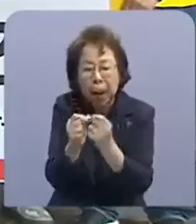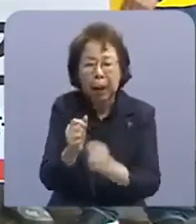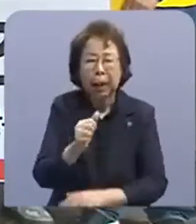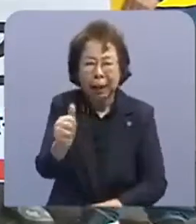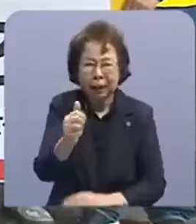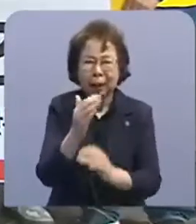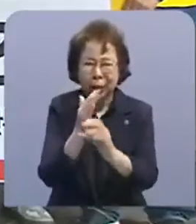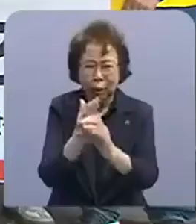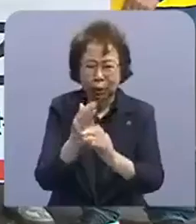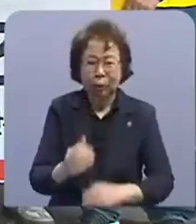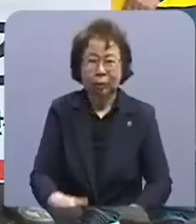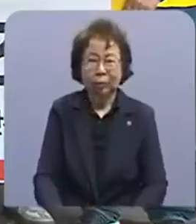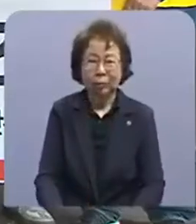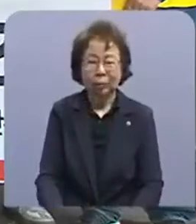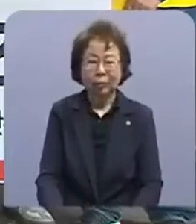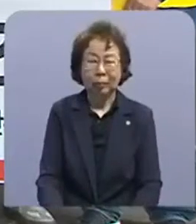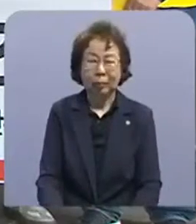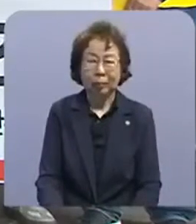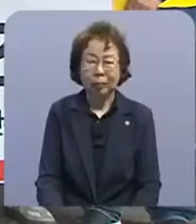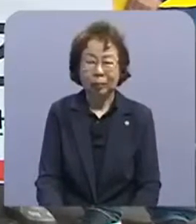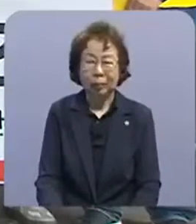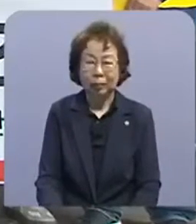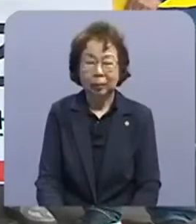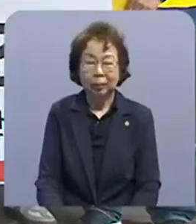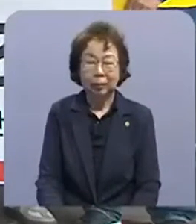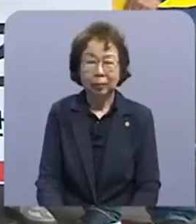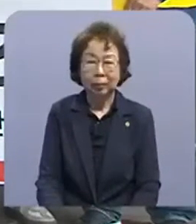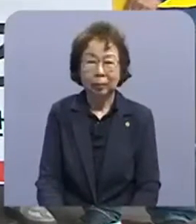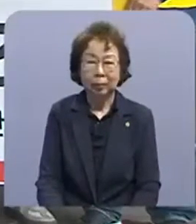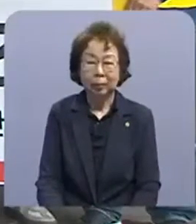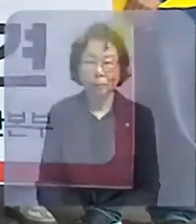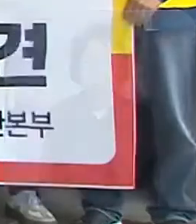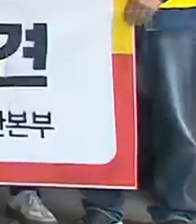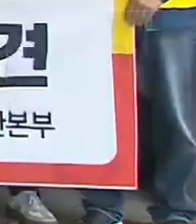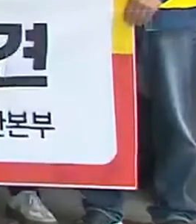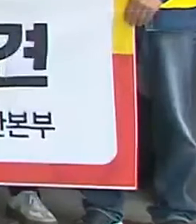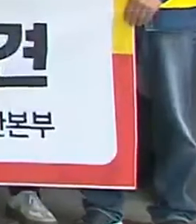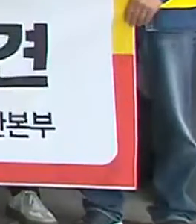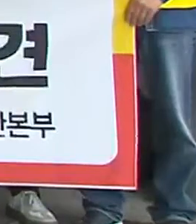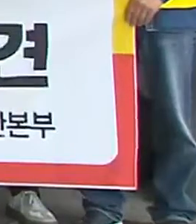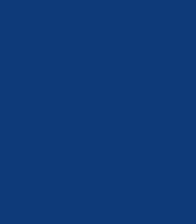다가가고 있습니다. KBS 뉴스 노준철입니다.